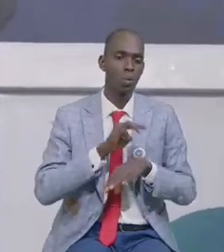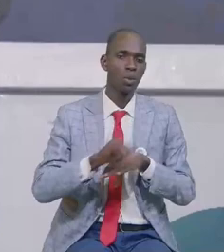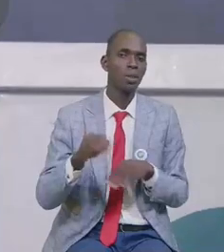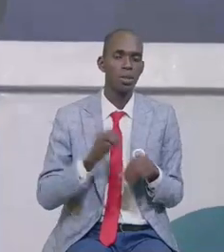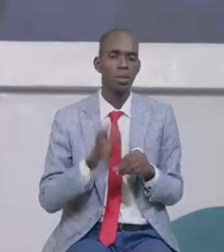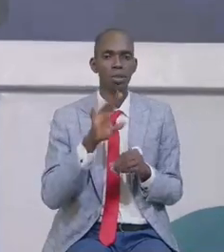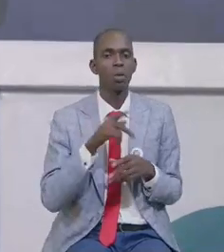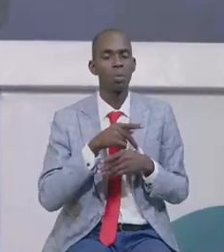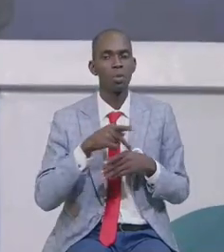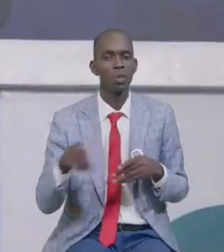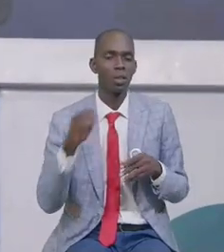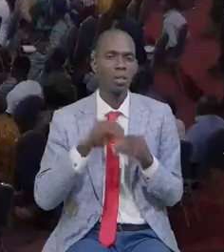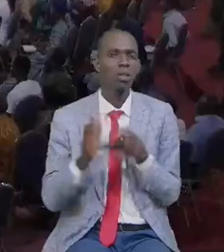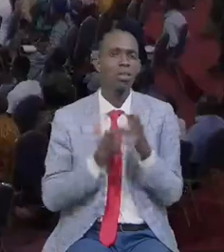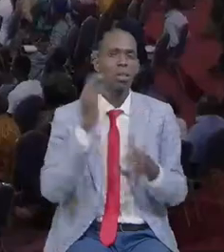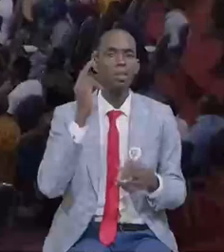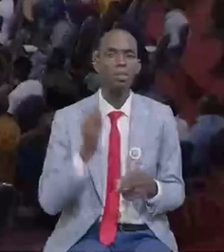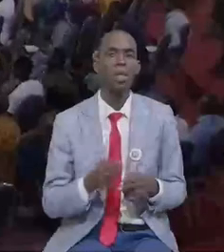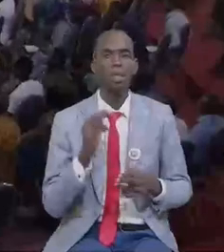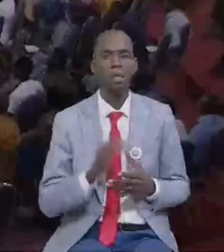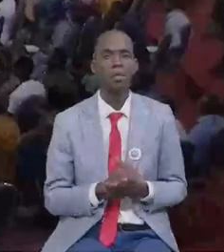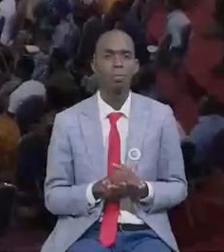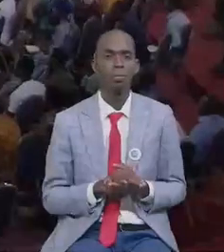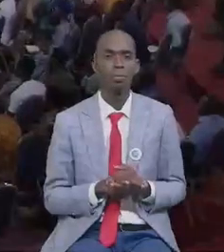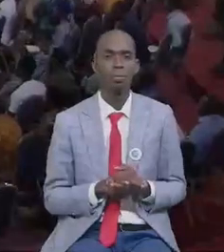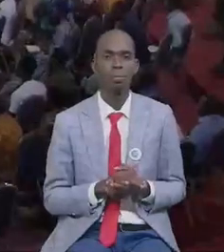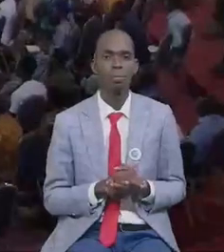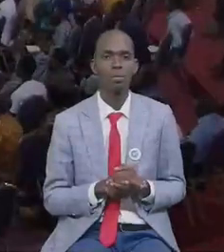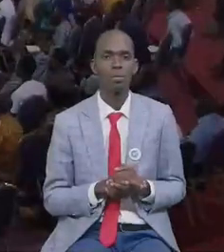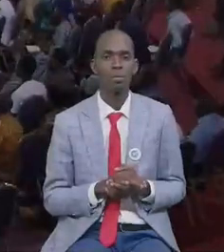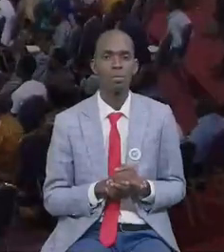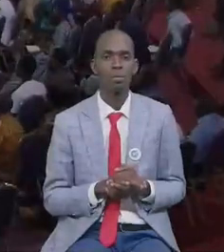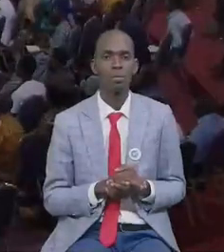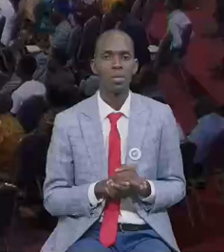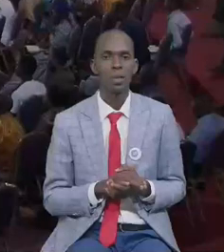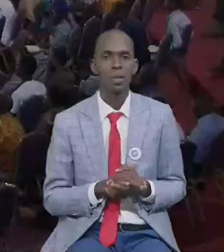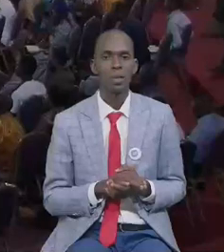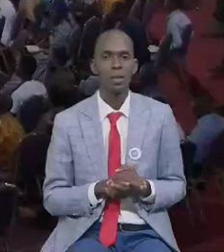ta profession, au nom de Jésus.